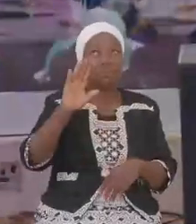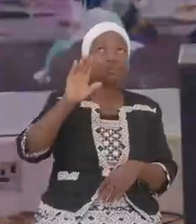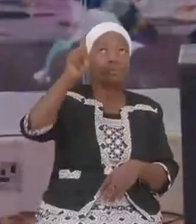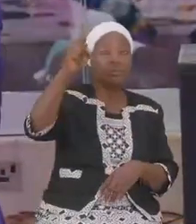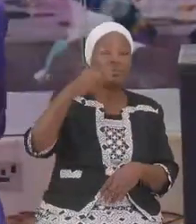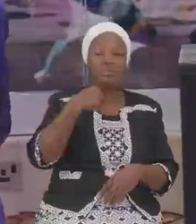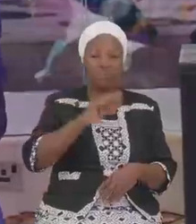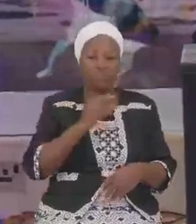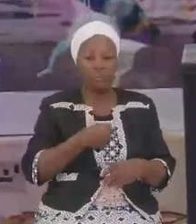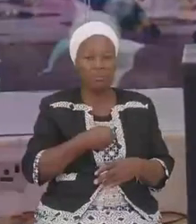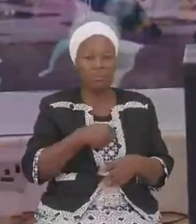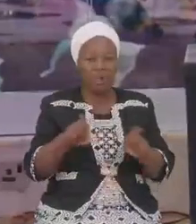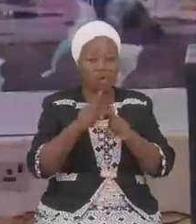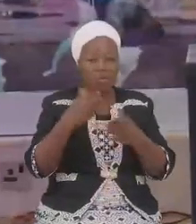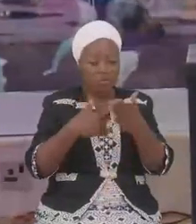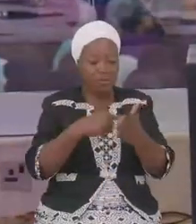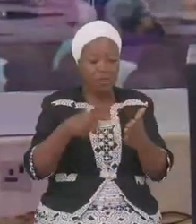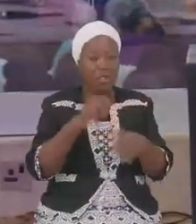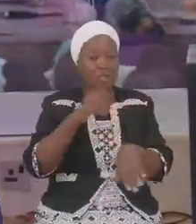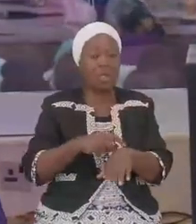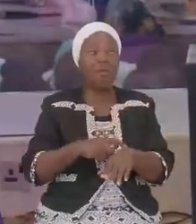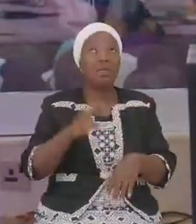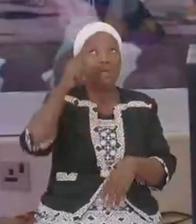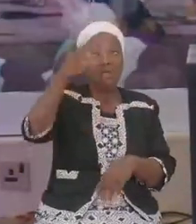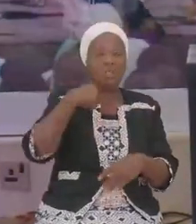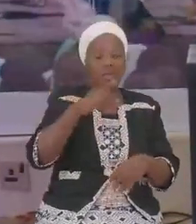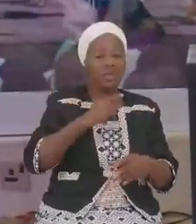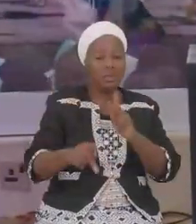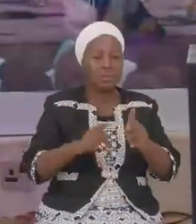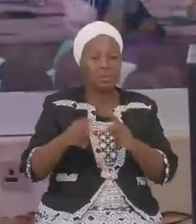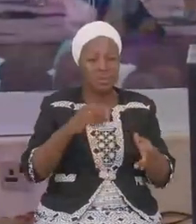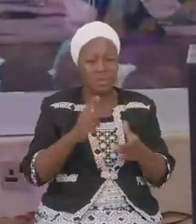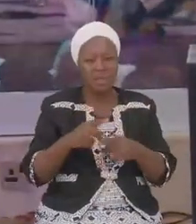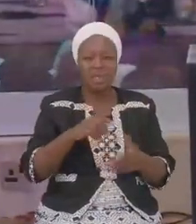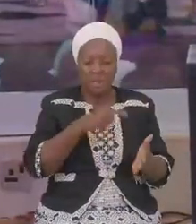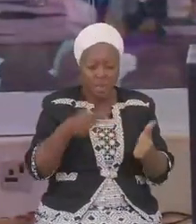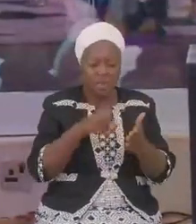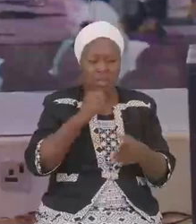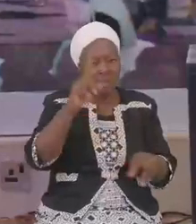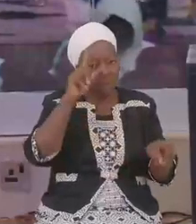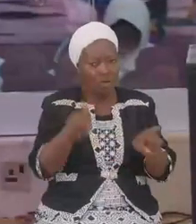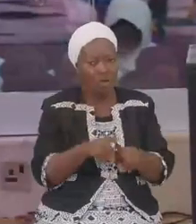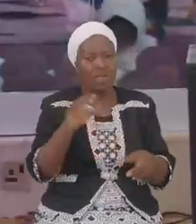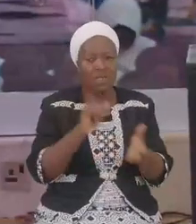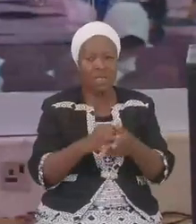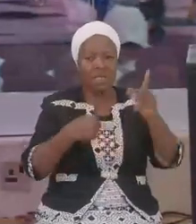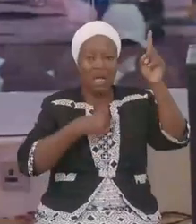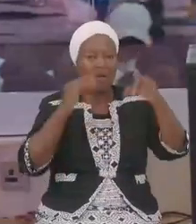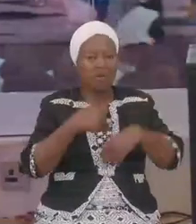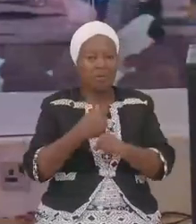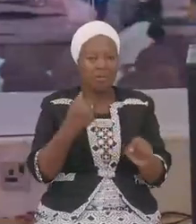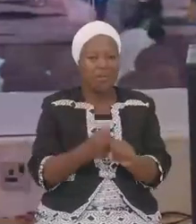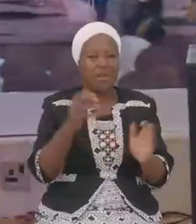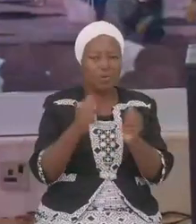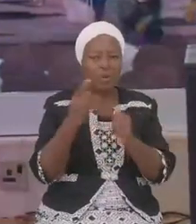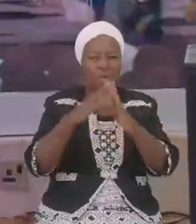ce temps-là, il a dit au peuple que voici l'alliance que je ferai avec la